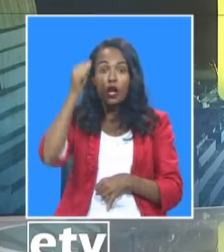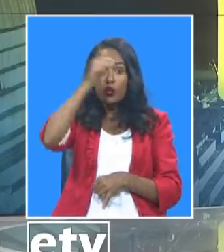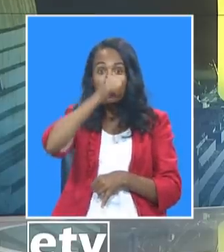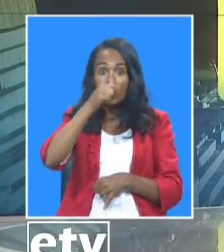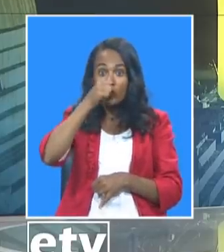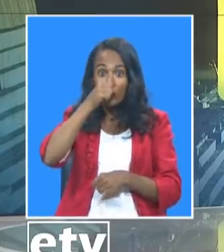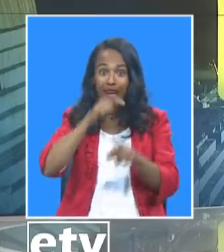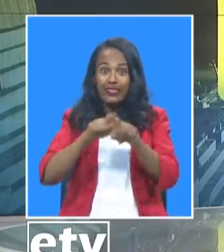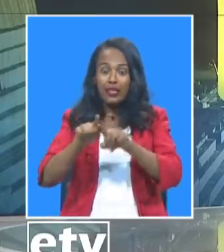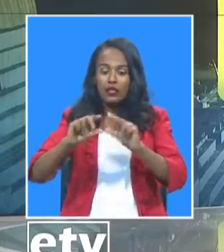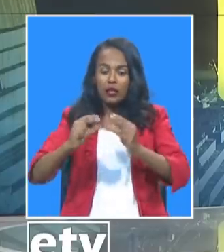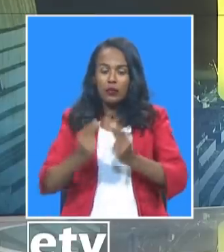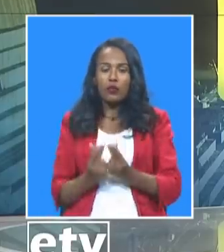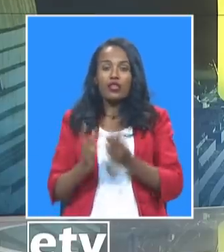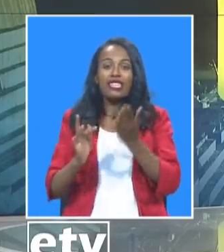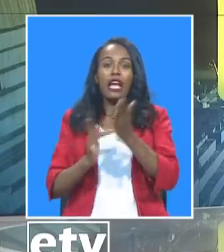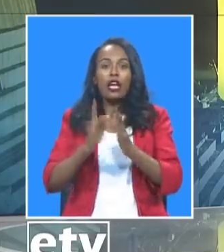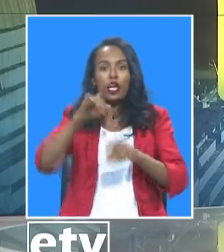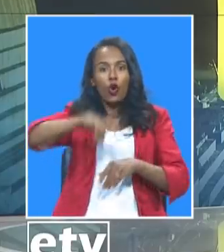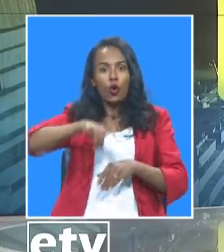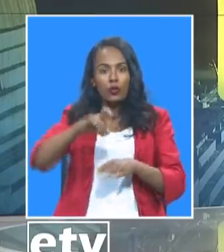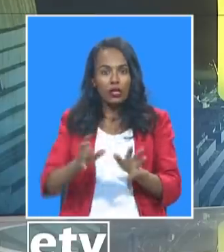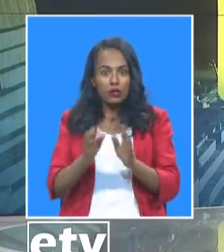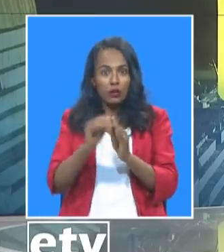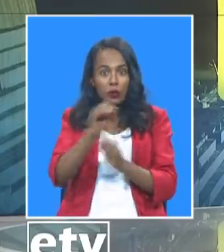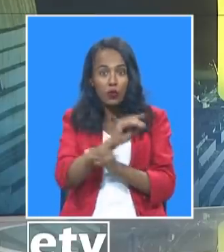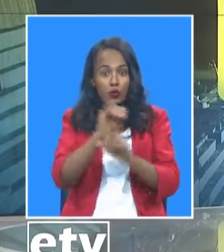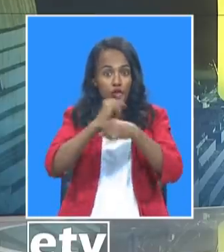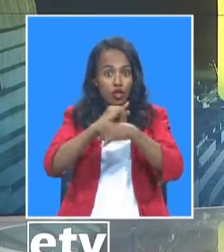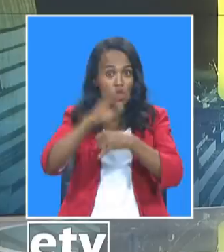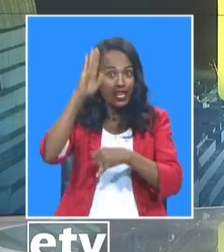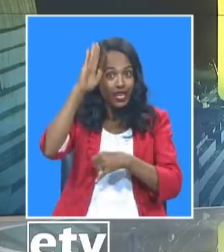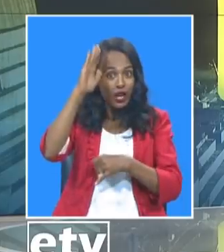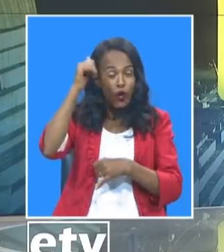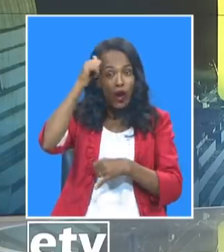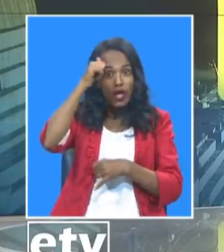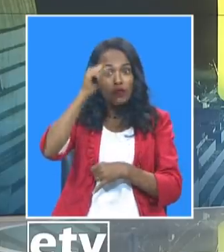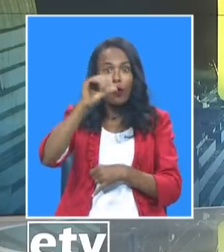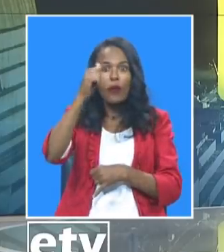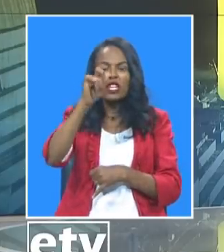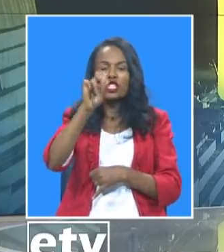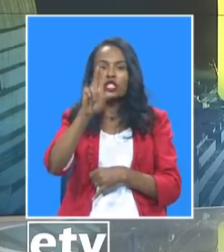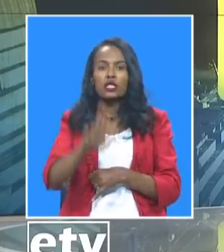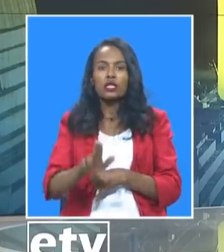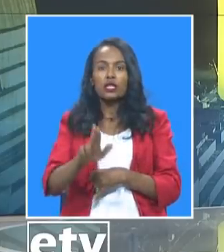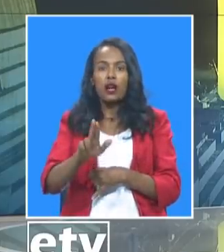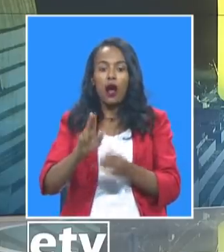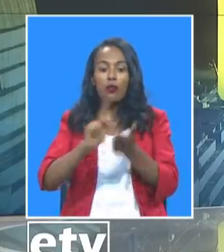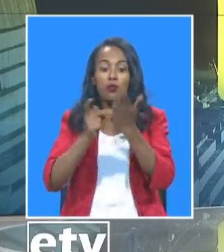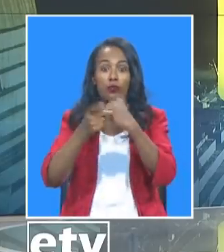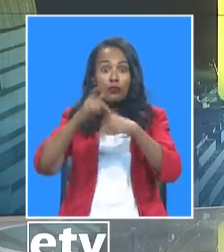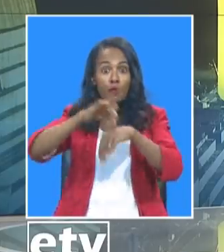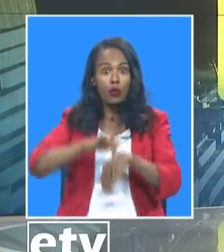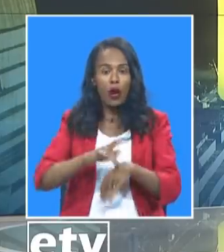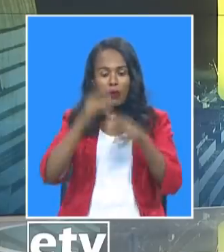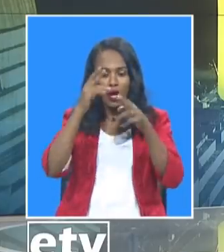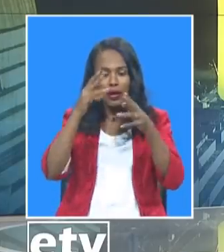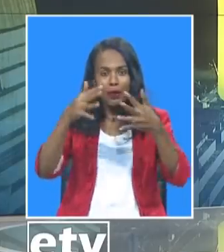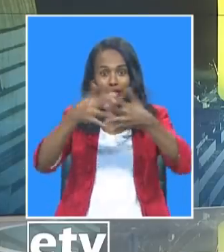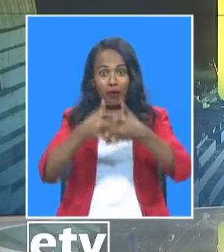የኢትዮጵያ የተደራዳሪ ቡድን የቴክኒክ ኮሚቴ ሰብሳቢ የሆኑት ኢንጂነር ጌዲዮን አስፋው በአልጀዚራው ኢንሳይድ ስቶሪ ፕሮግራም ላይ